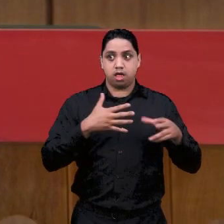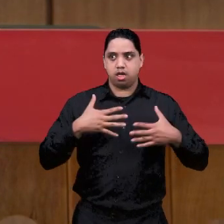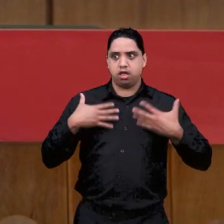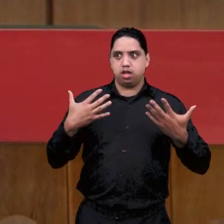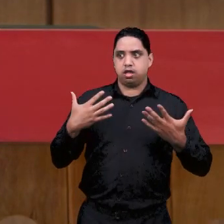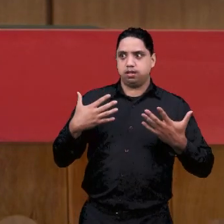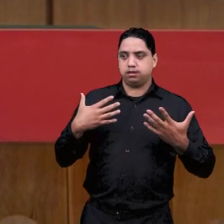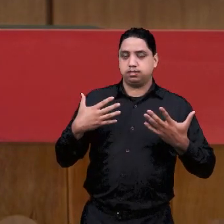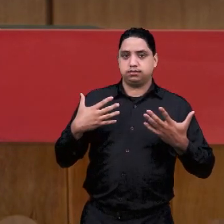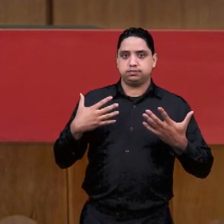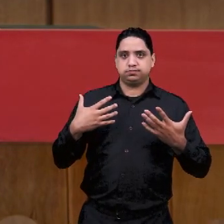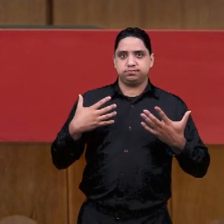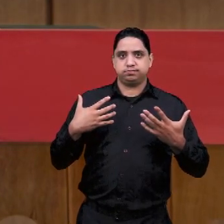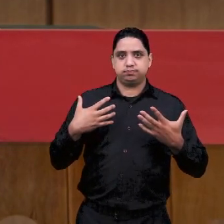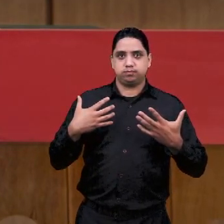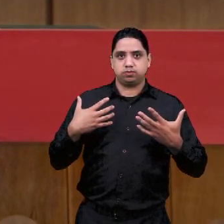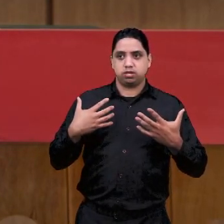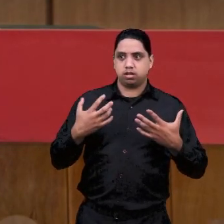étaient effrayés